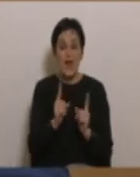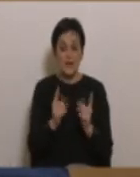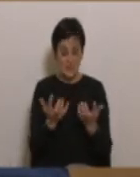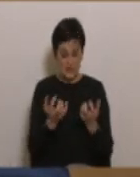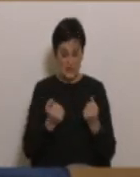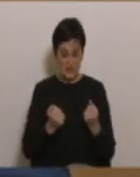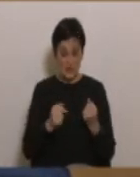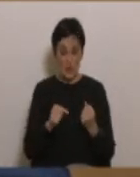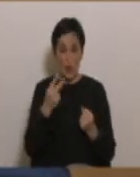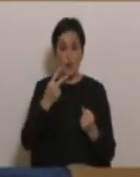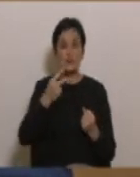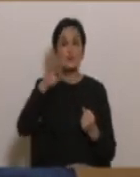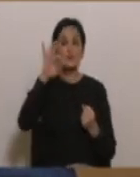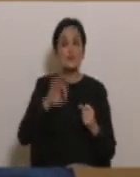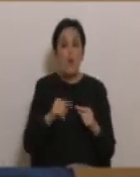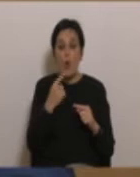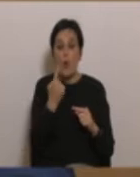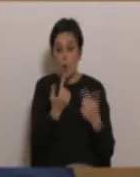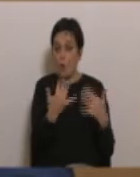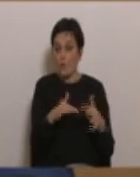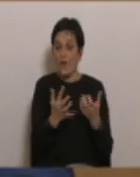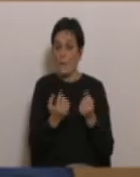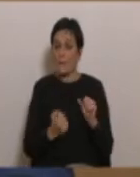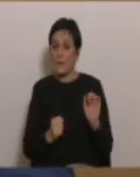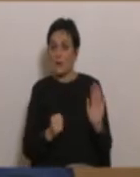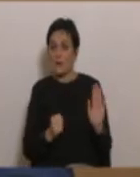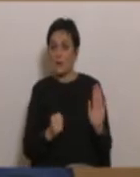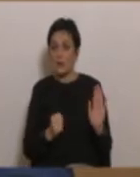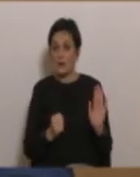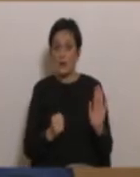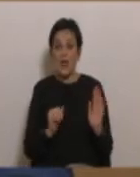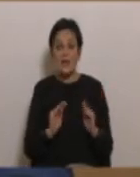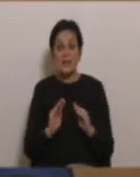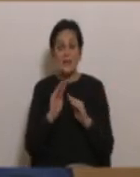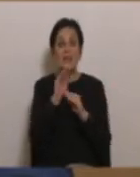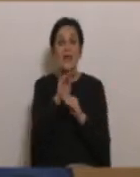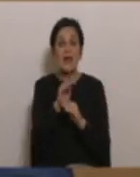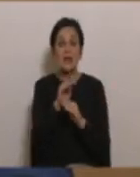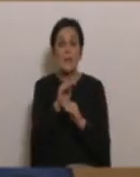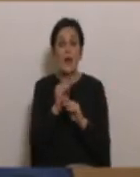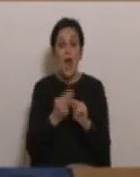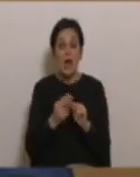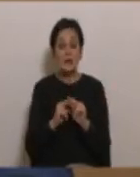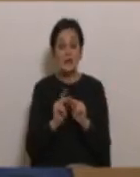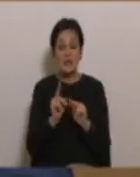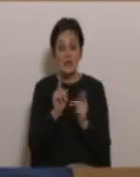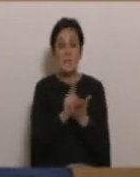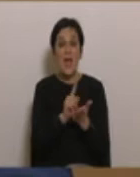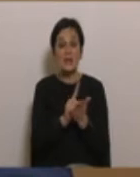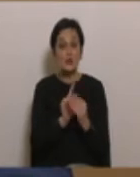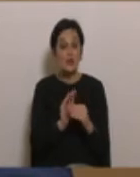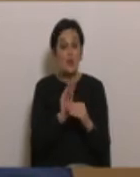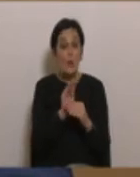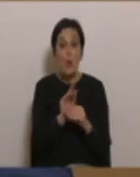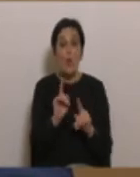ის 20% უკვე მიიღეს. და დანამატი ან მომატება პენსიის